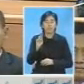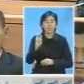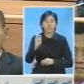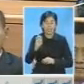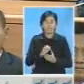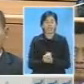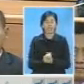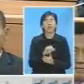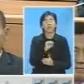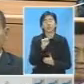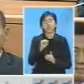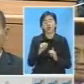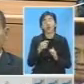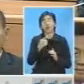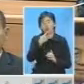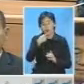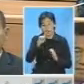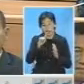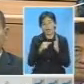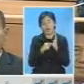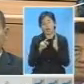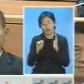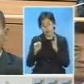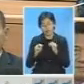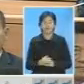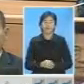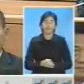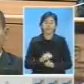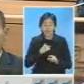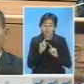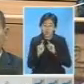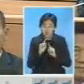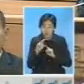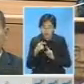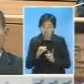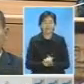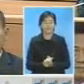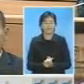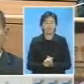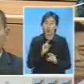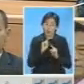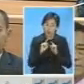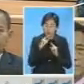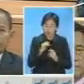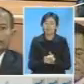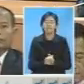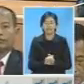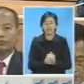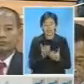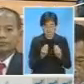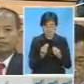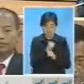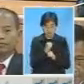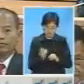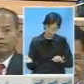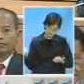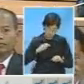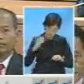ปากเกร็ดครับในการพูดคุยบอกว่าการปั้นคันดินนั้นทำให้เกิดผลกระทบกับพี่น้องประชาช